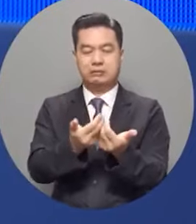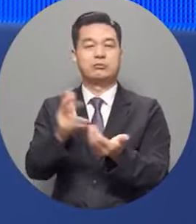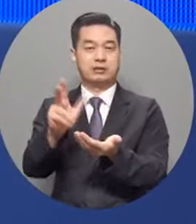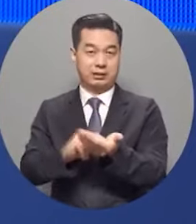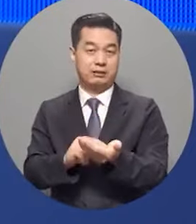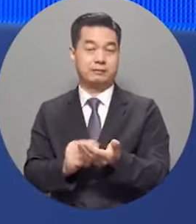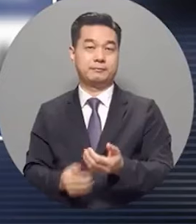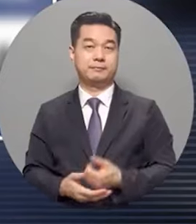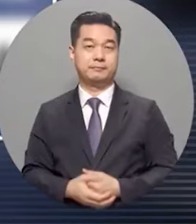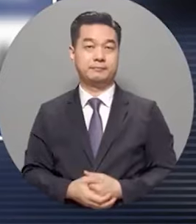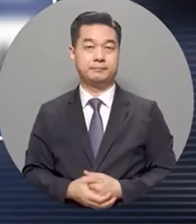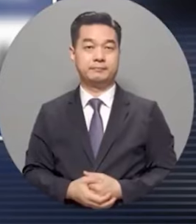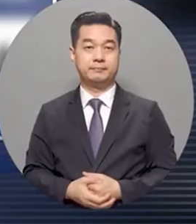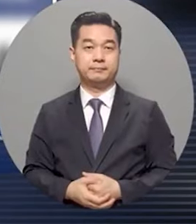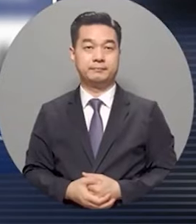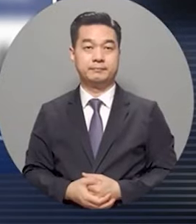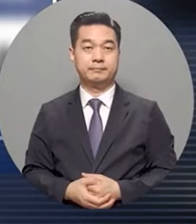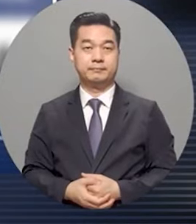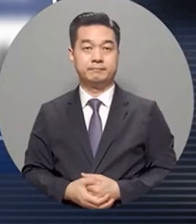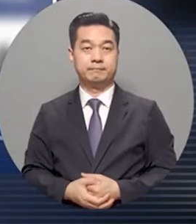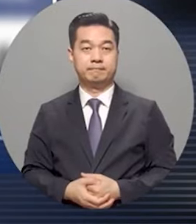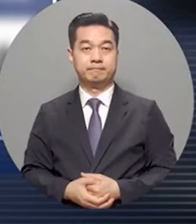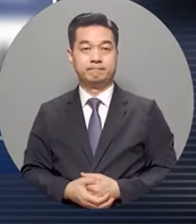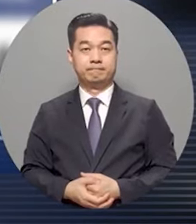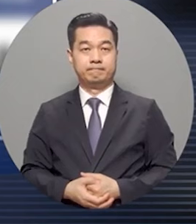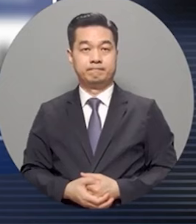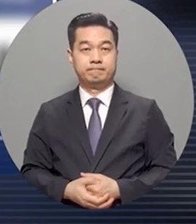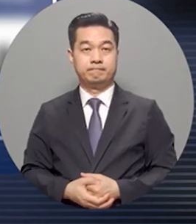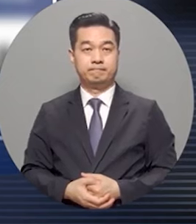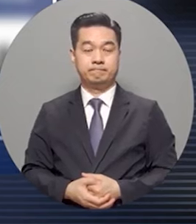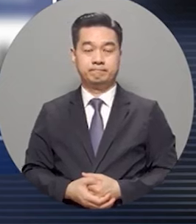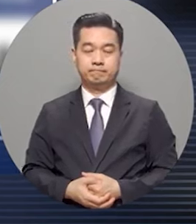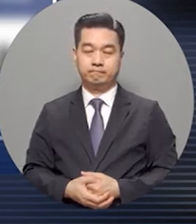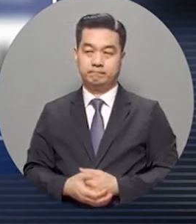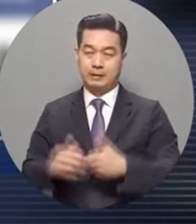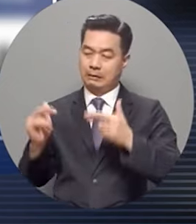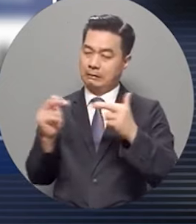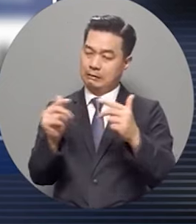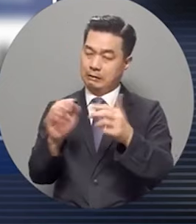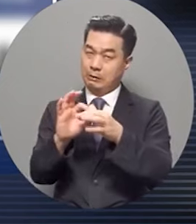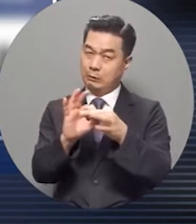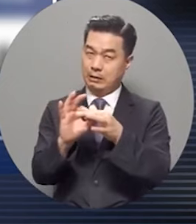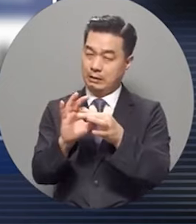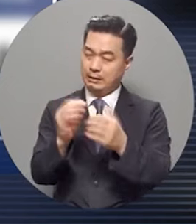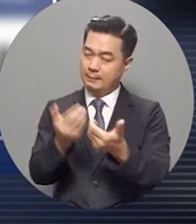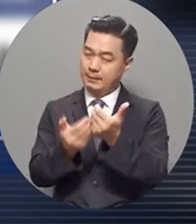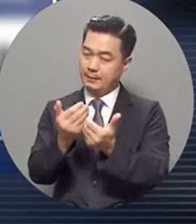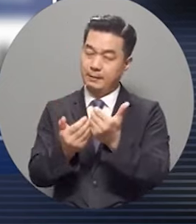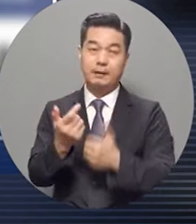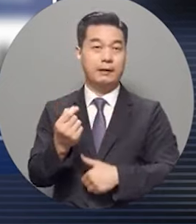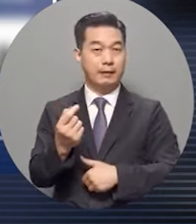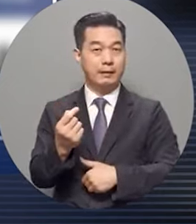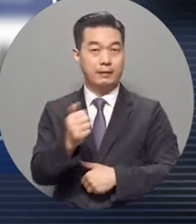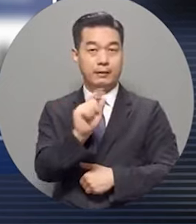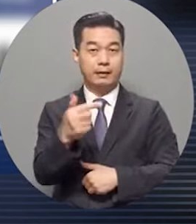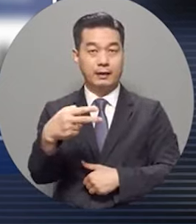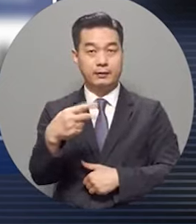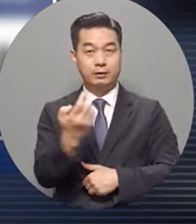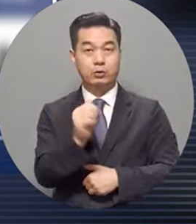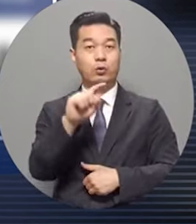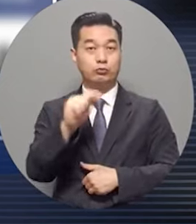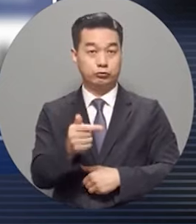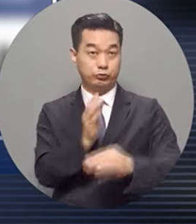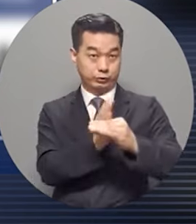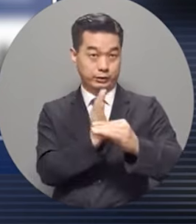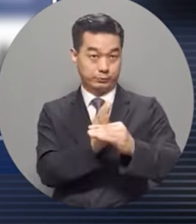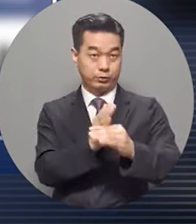됐습니다. 또 한편으로는 긴장관계가 좀 형성되고 있는 것 아닌가. 한동훈을 중심으로 한 이원석,